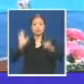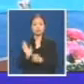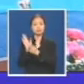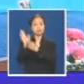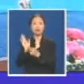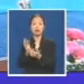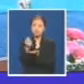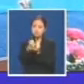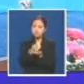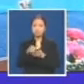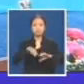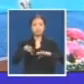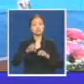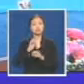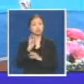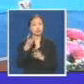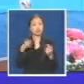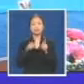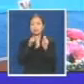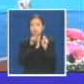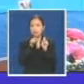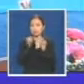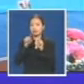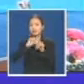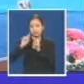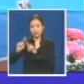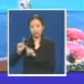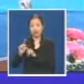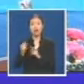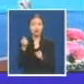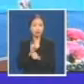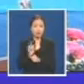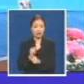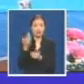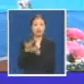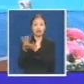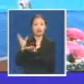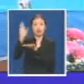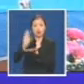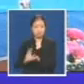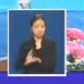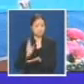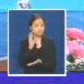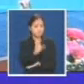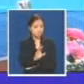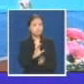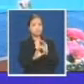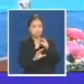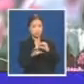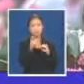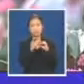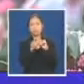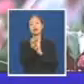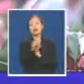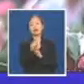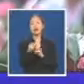สวัสดิการชุมชนตำบลโดยให้มีการสมทบงบประมาณกองทุนสวัสดิการชุมชนที่มาจาก